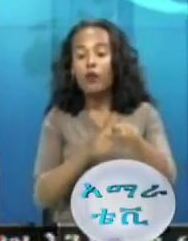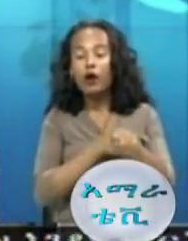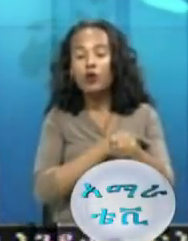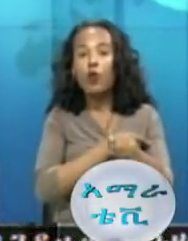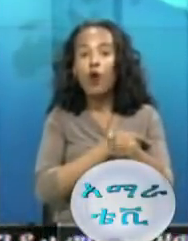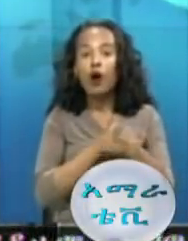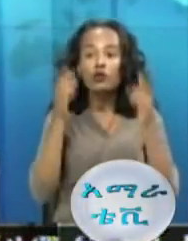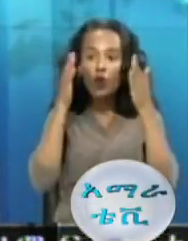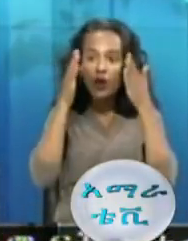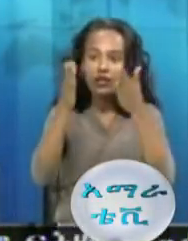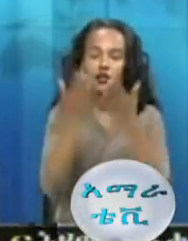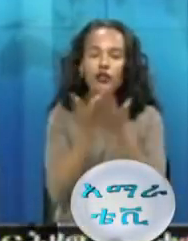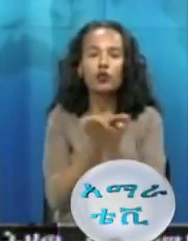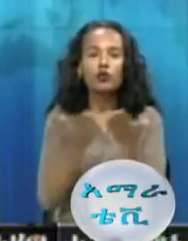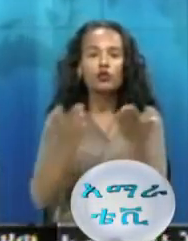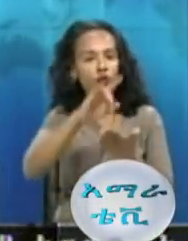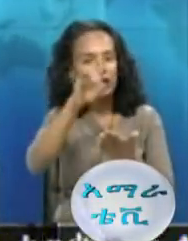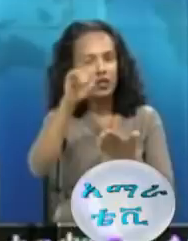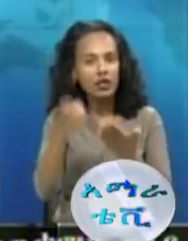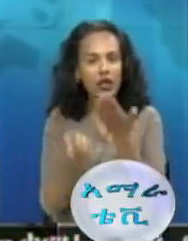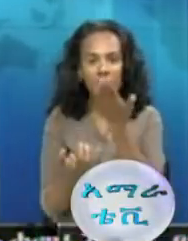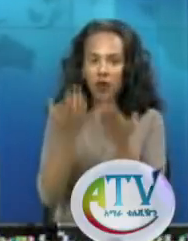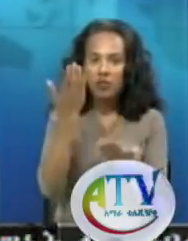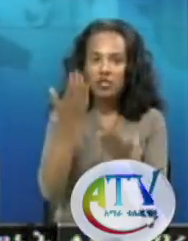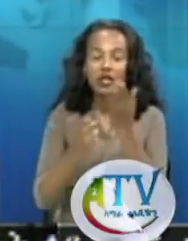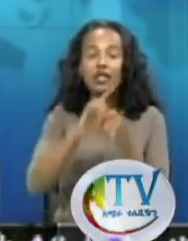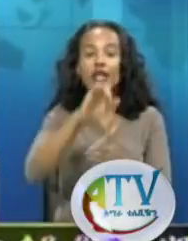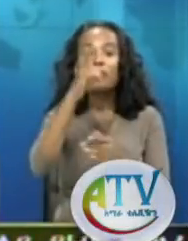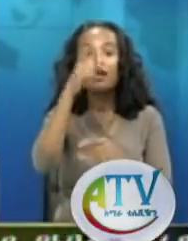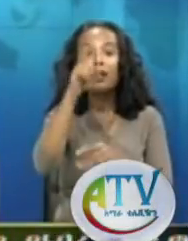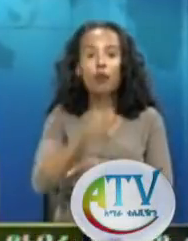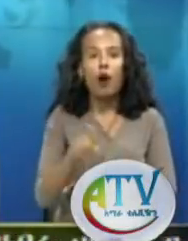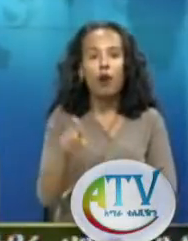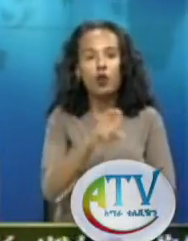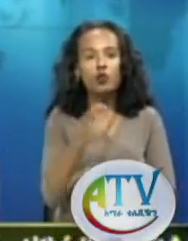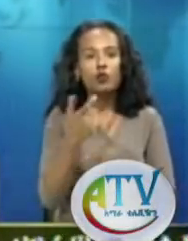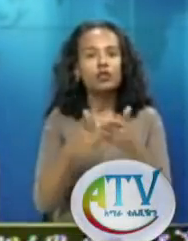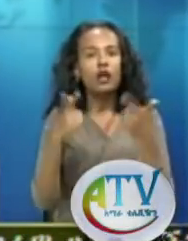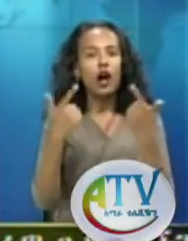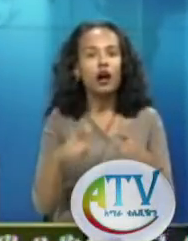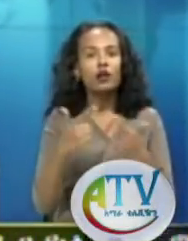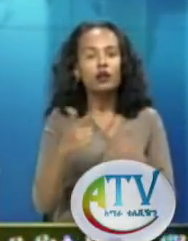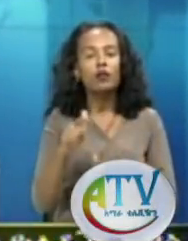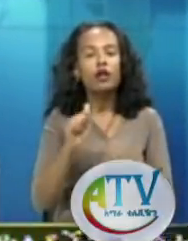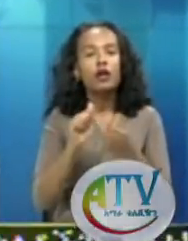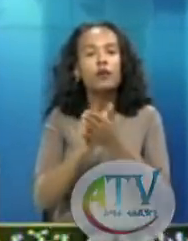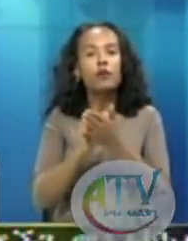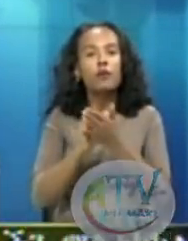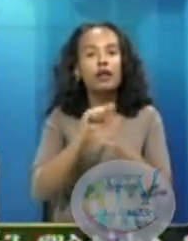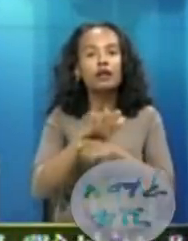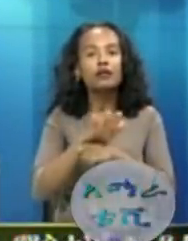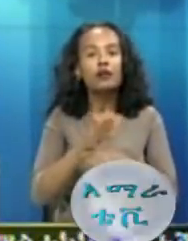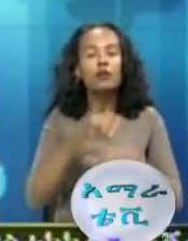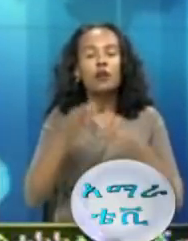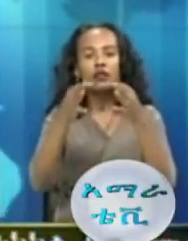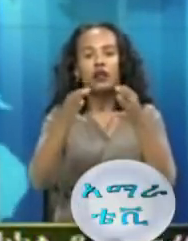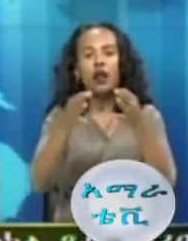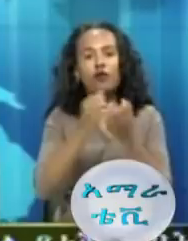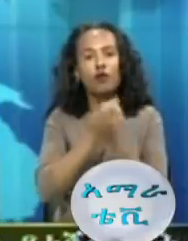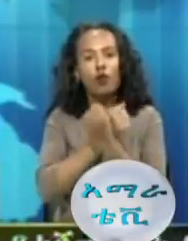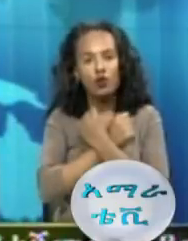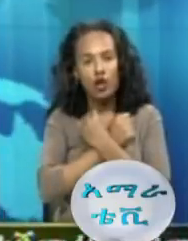አስተዋይነት ነገሮችን ሁሉ መጠየቅ መመዘን የሚገባ መሆኑን በዚህ አጋጣሚ መልእክት ለማስተላለፍ